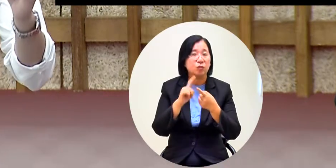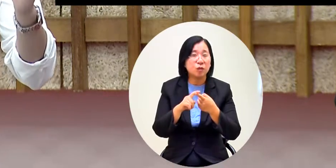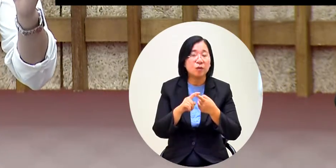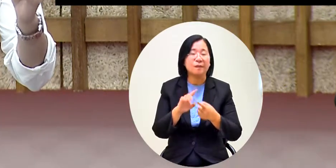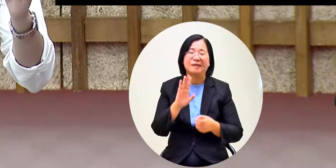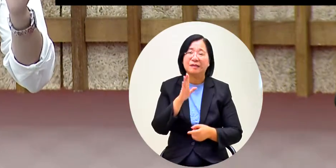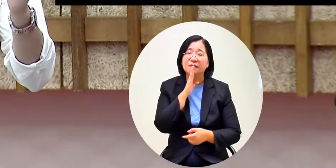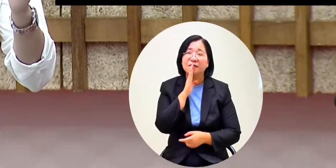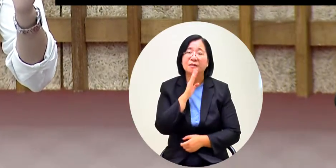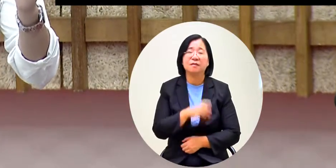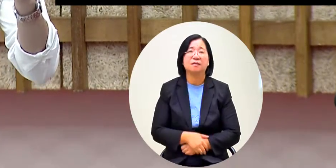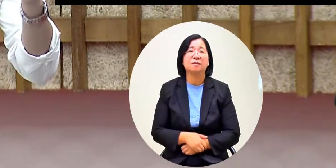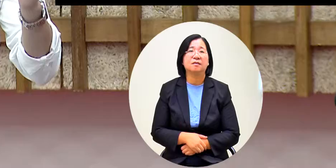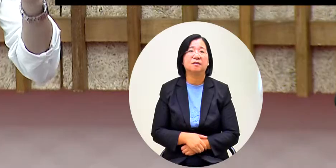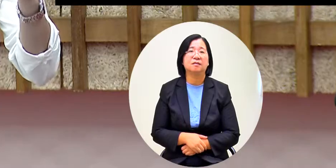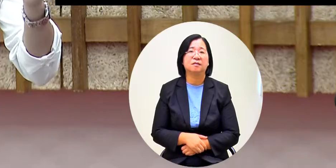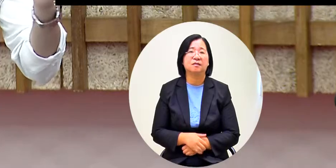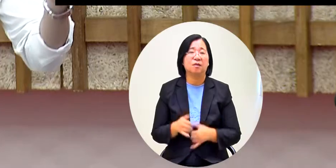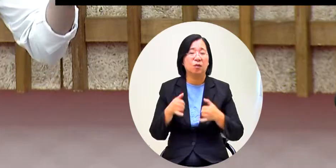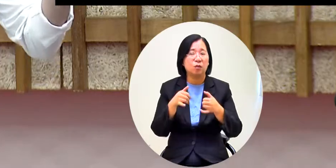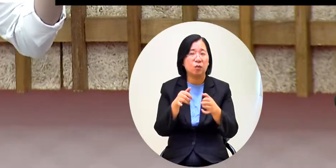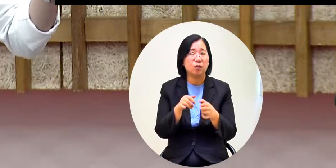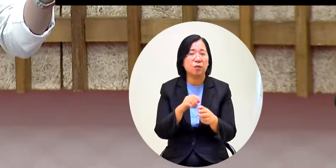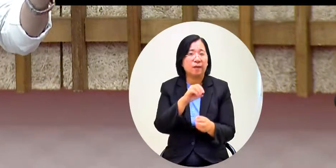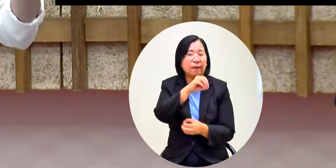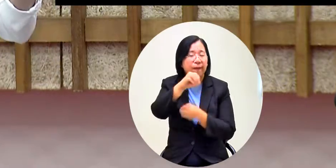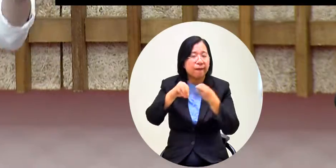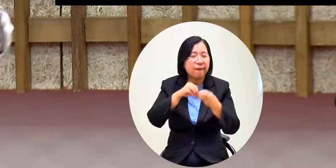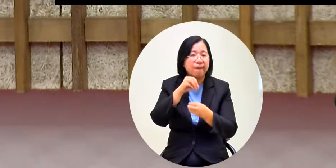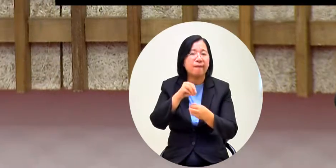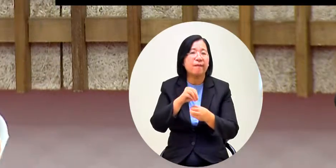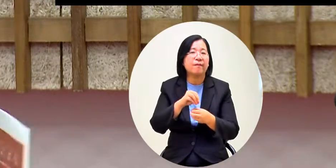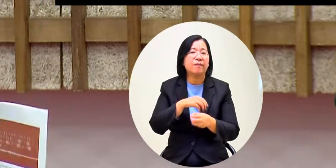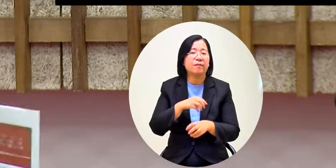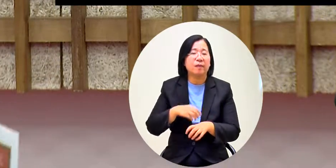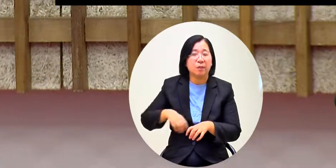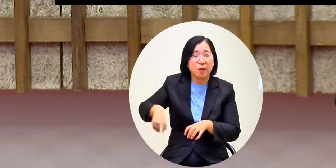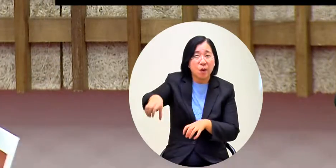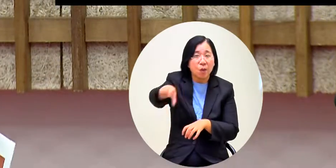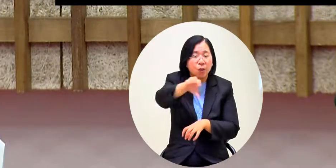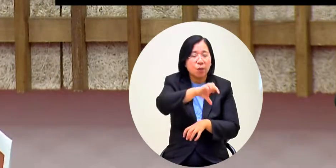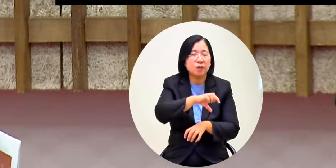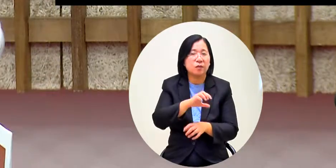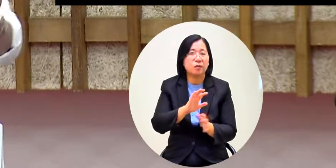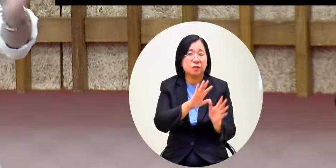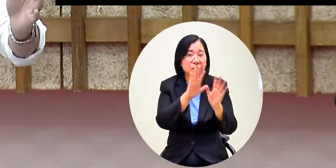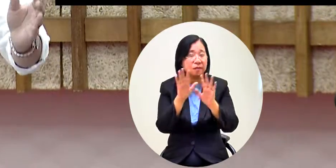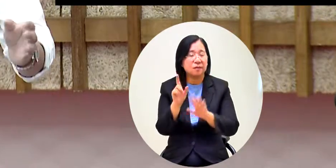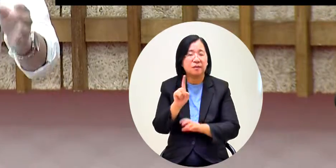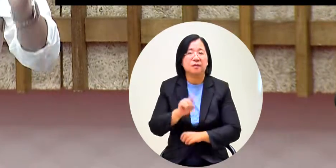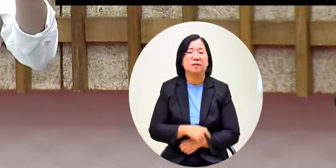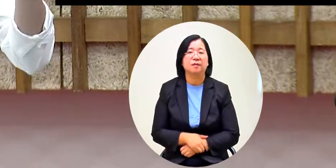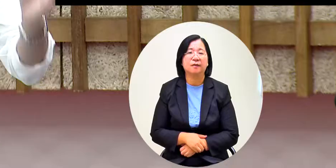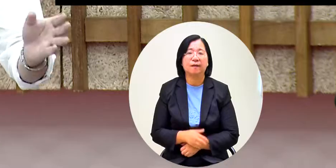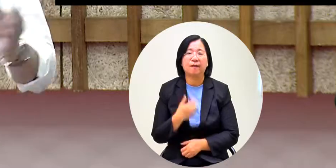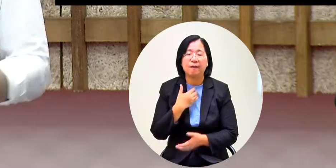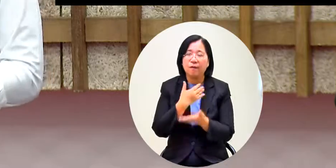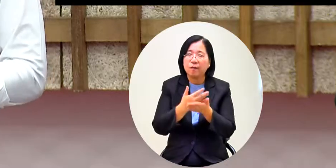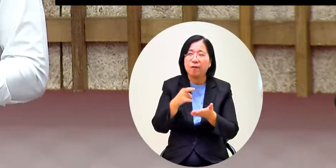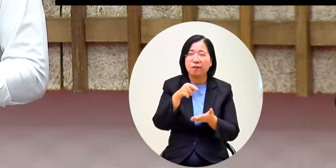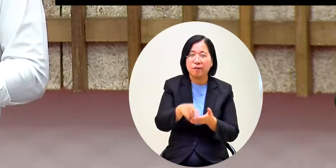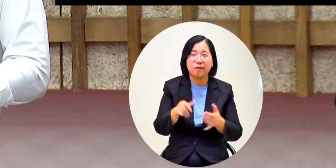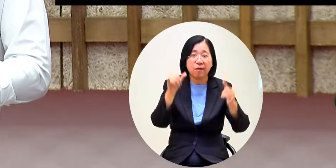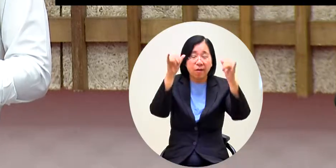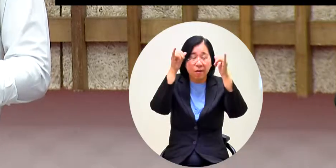果我们再把它做一个路线的稍微调整，把它变成环状型，有没有可能就可以解决孤雕波，而且维持这